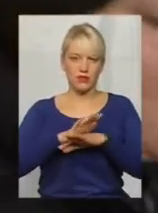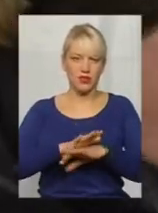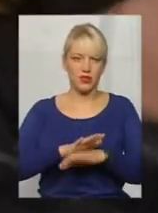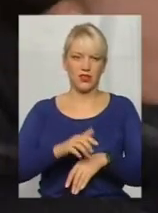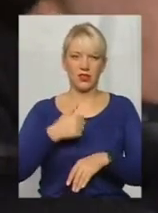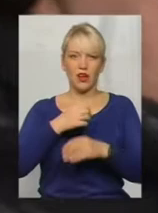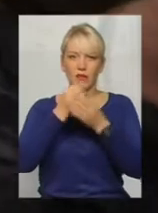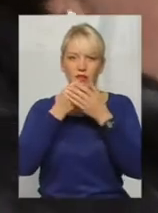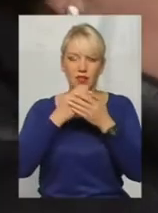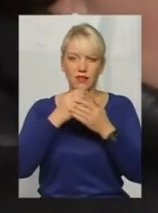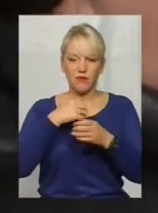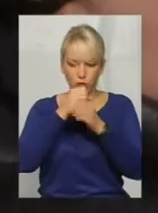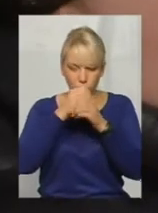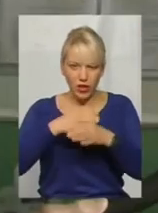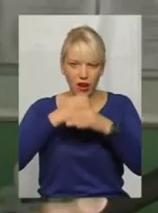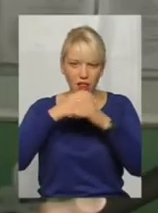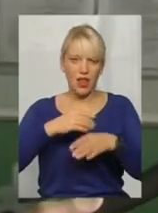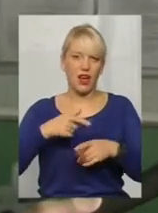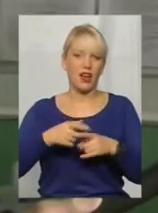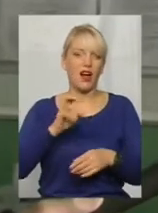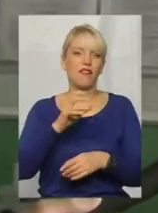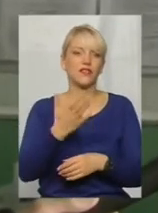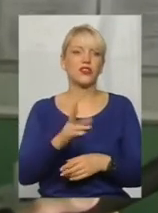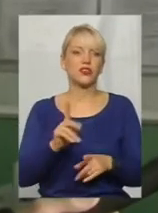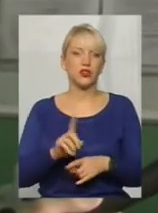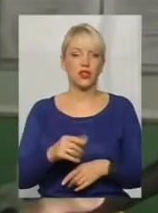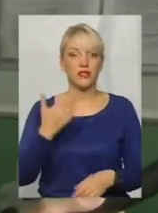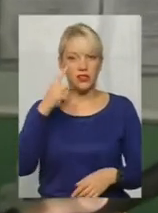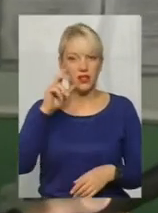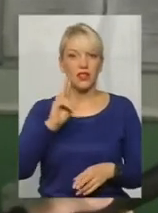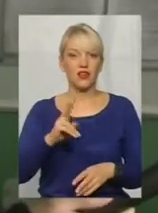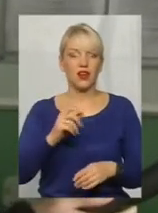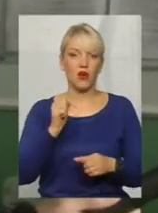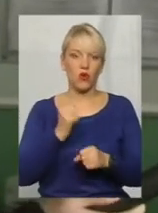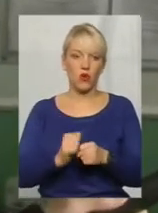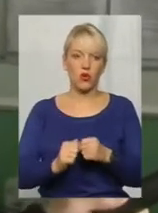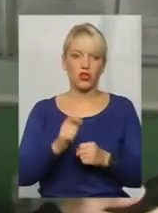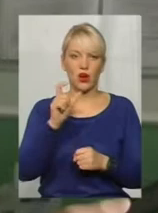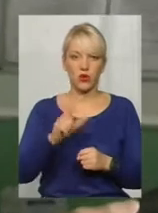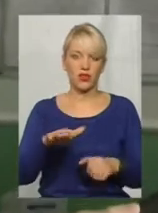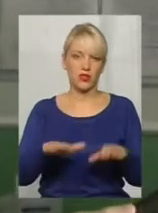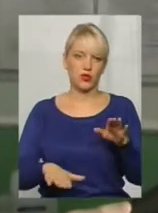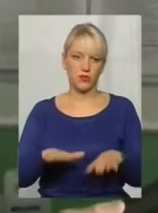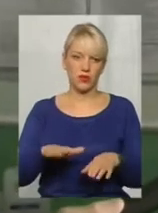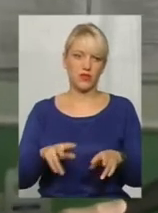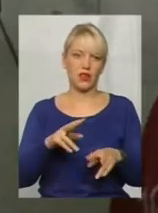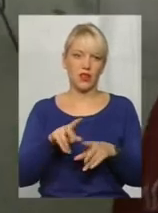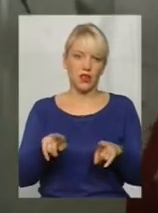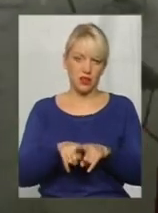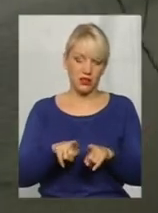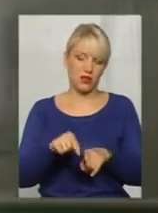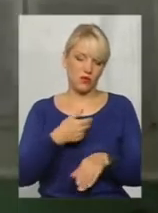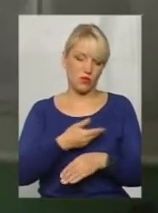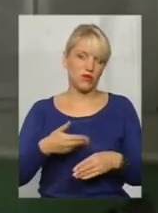йому дихала в рот, а ви стояли на дворі. Ви знаєте як? Кожна людина сумнівається. Так само і сумніваємося всі ми. Чого